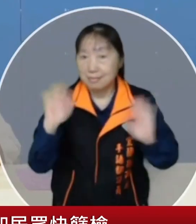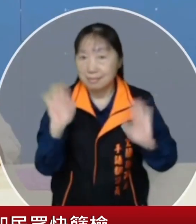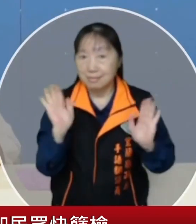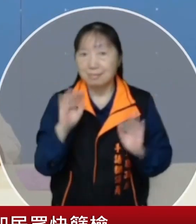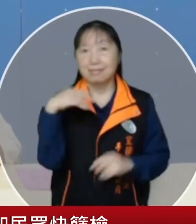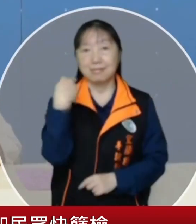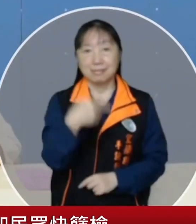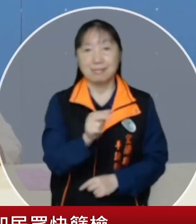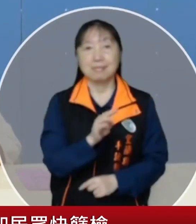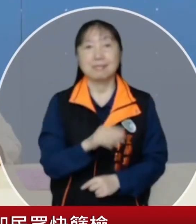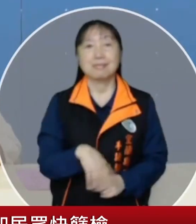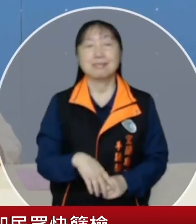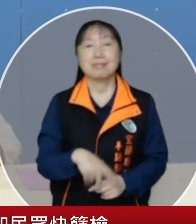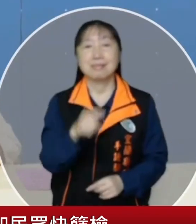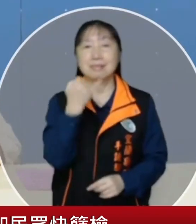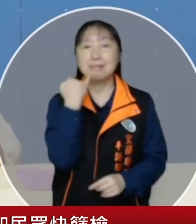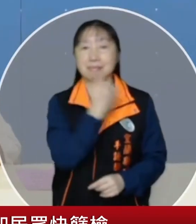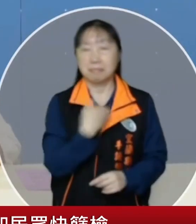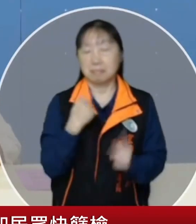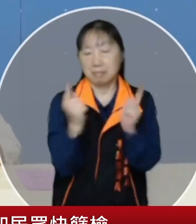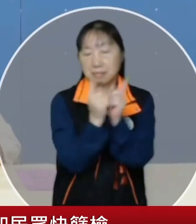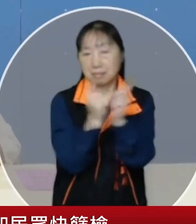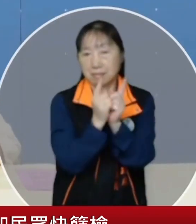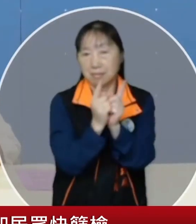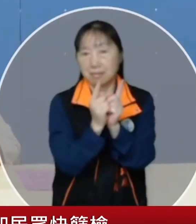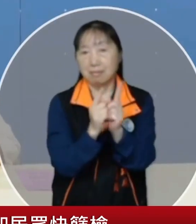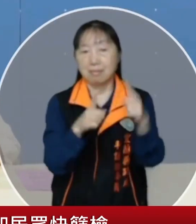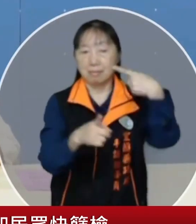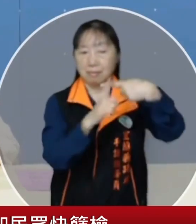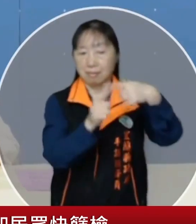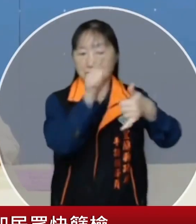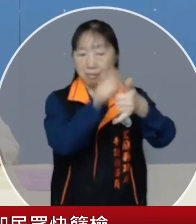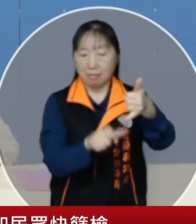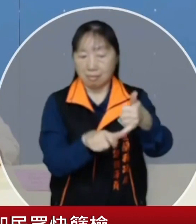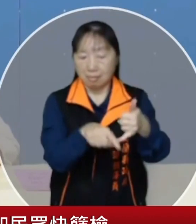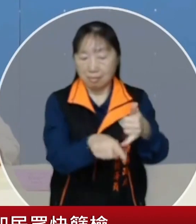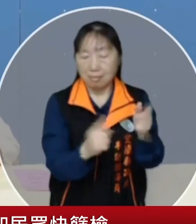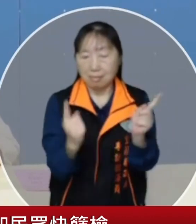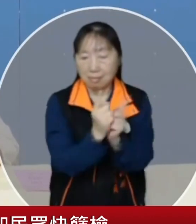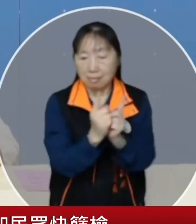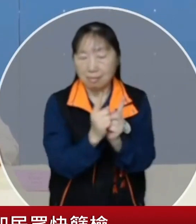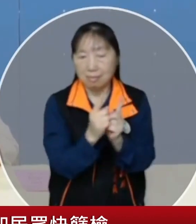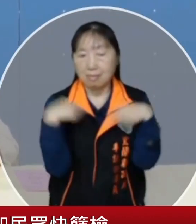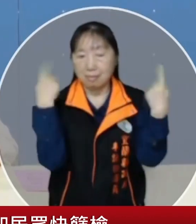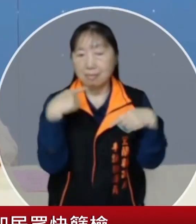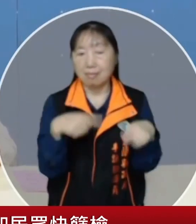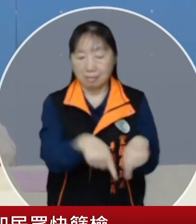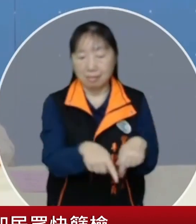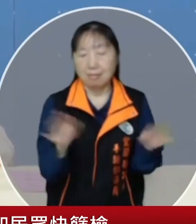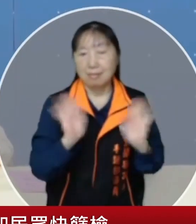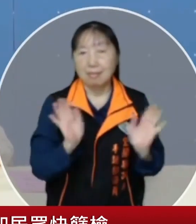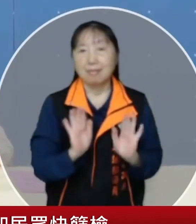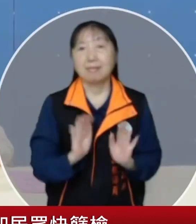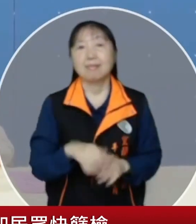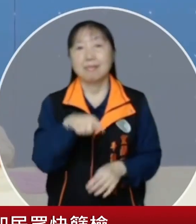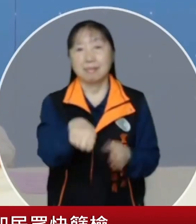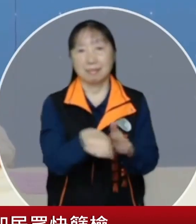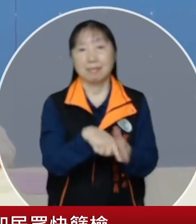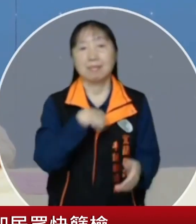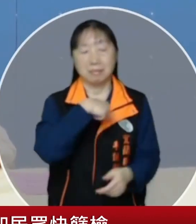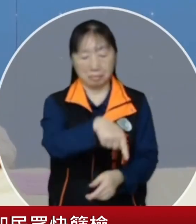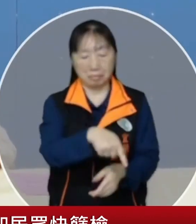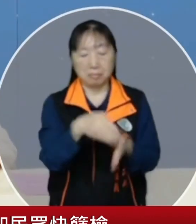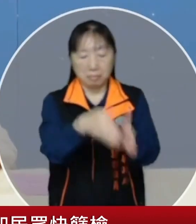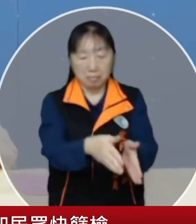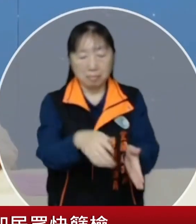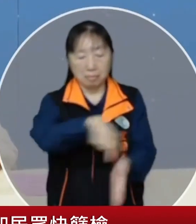并且可能密切接触到确诊者的孩子，再来呢，就会被我们列为高风